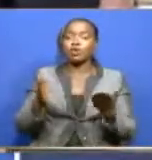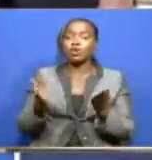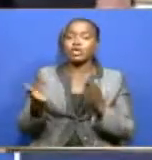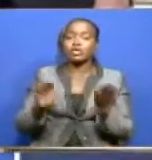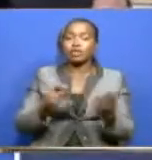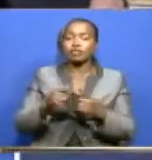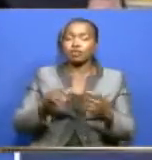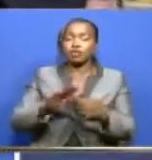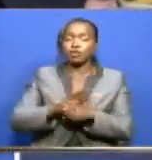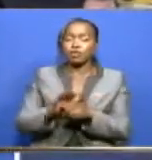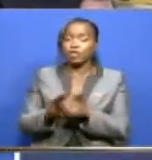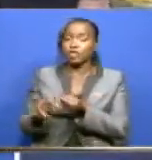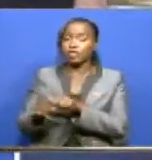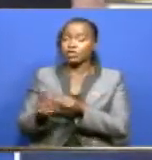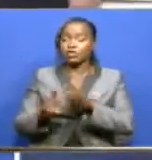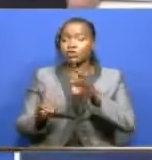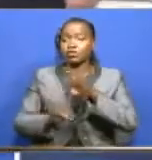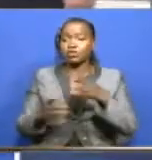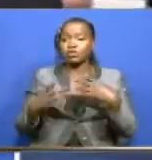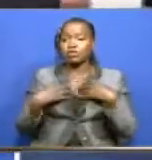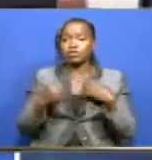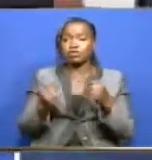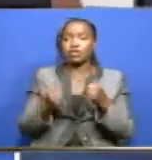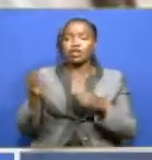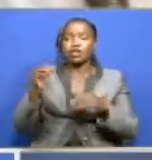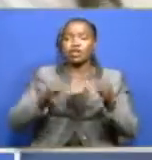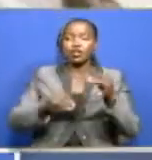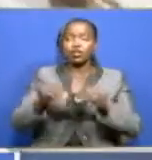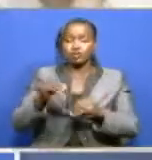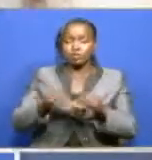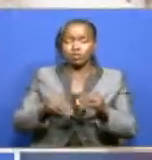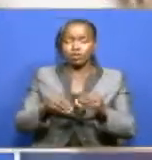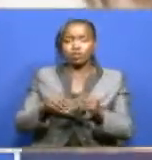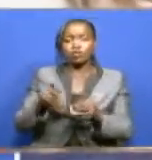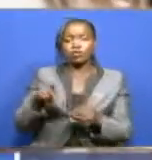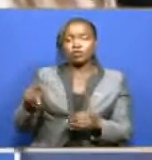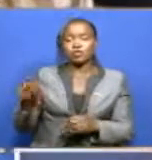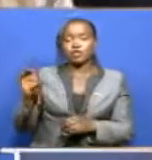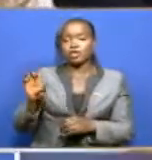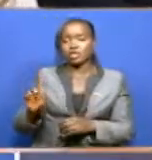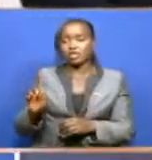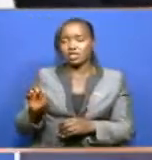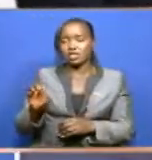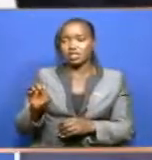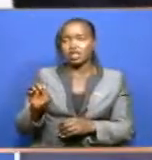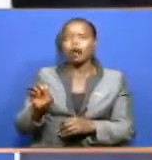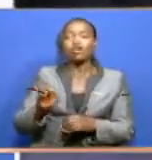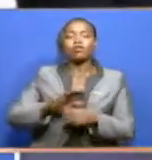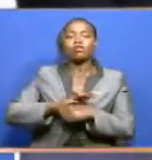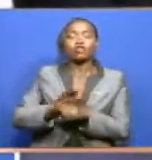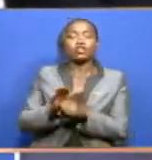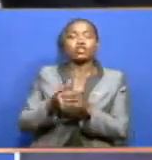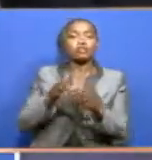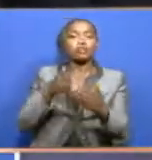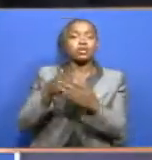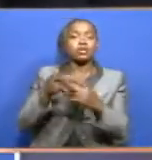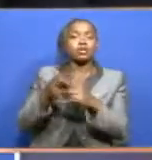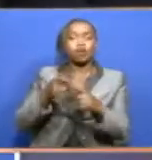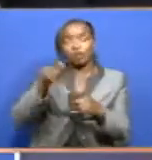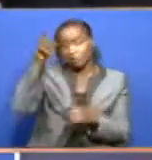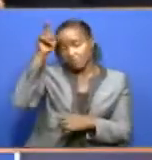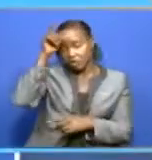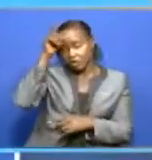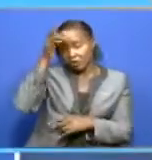Wakati huo huo, Wizara ya Afya imepokea mchango wa vifaa vya kujikinga dhidi ya maambukizi ya COVID-19 kutoka kwa ubalozi wa Misri